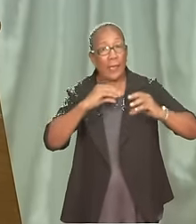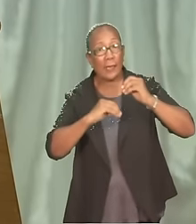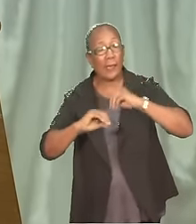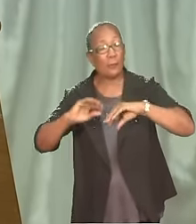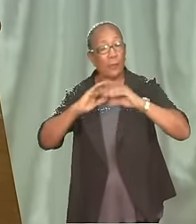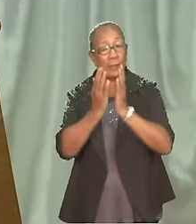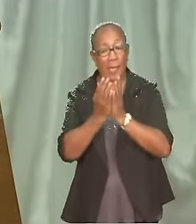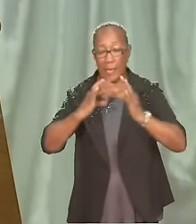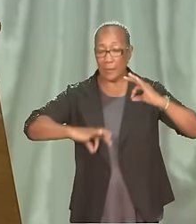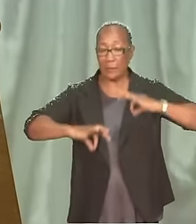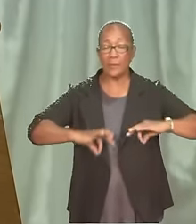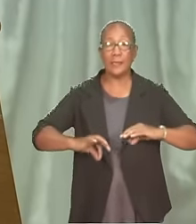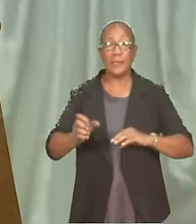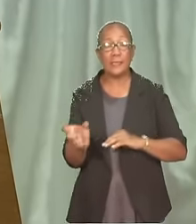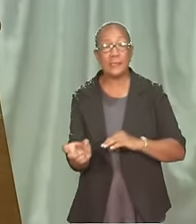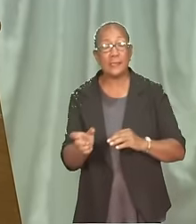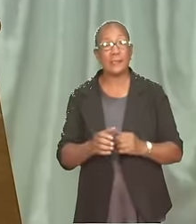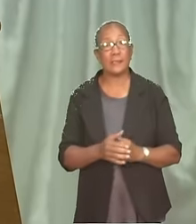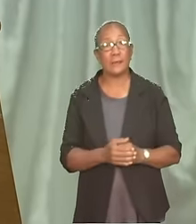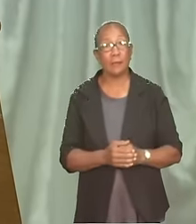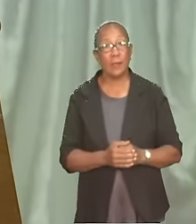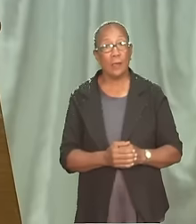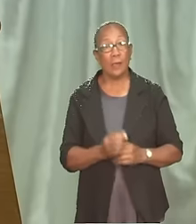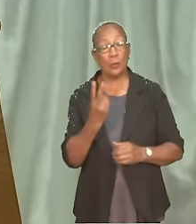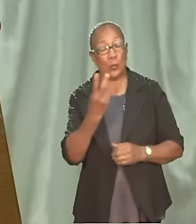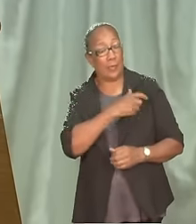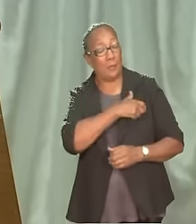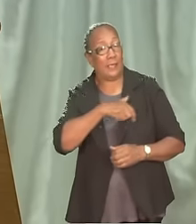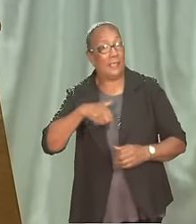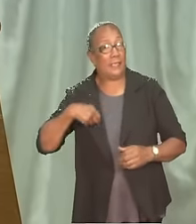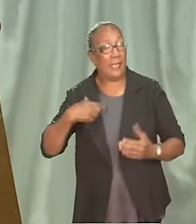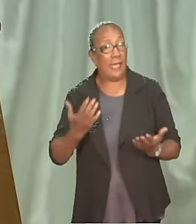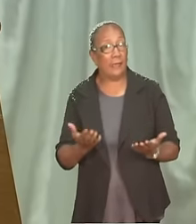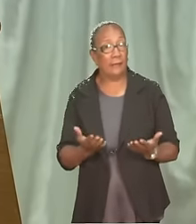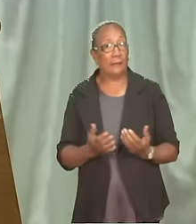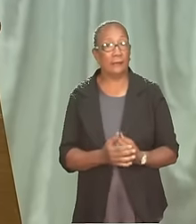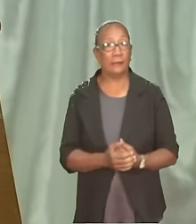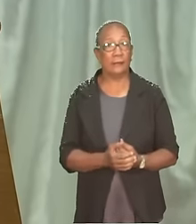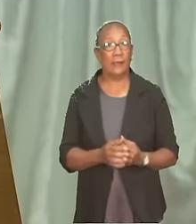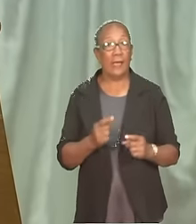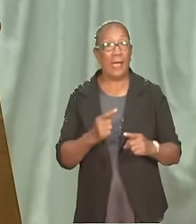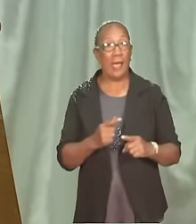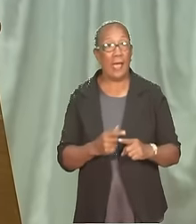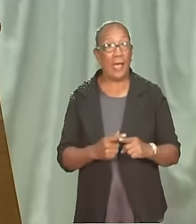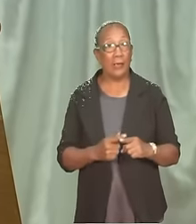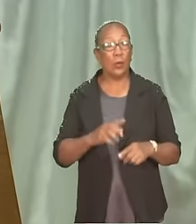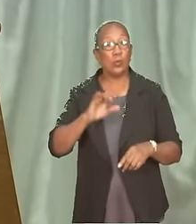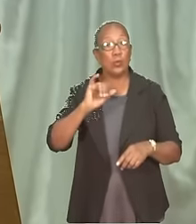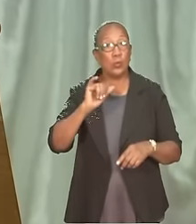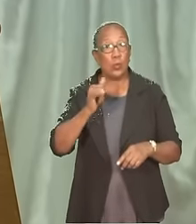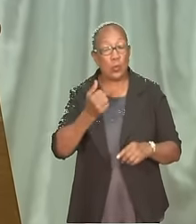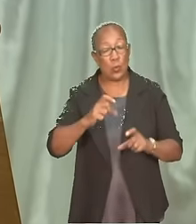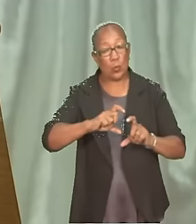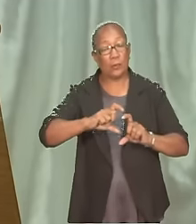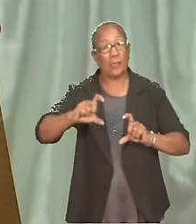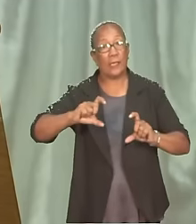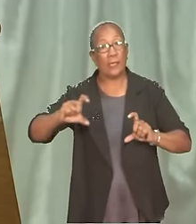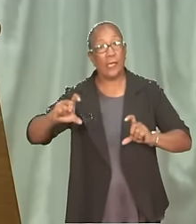alle ministers, de vicepresident en ons nieuw traject voor